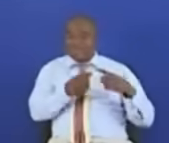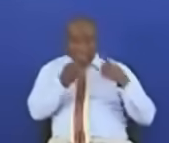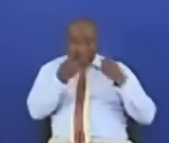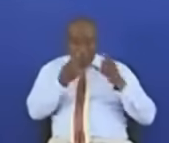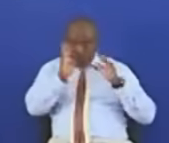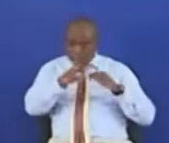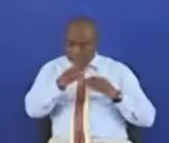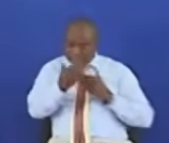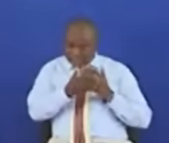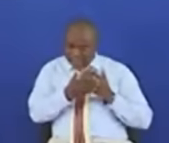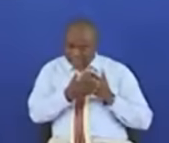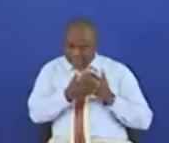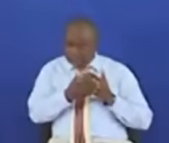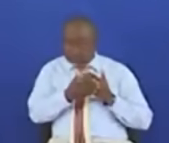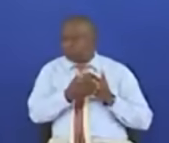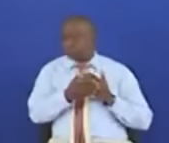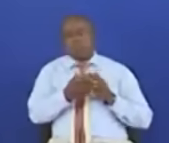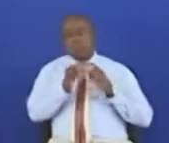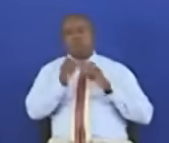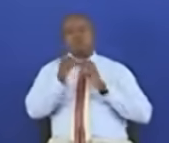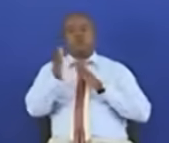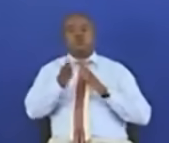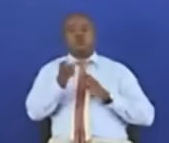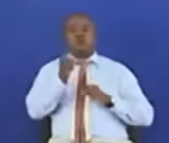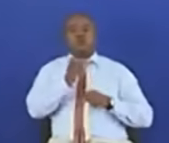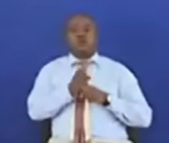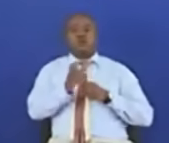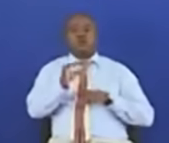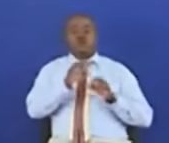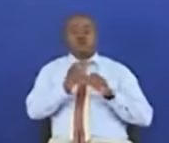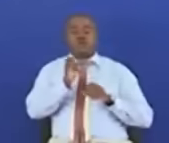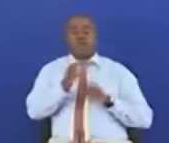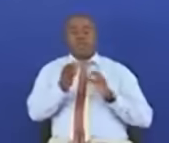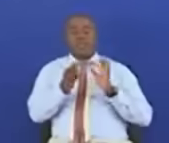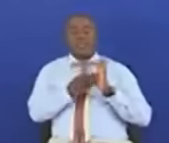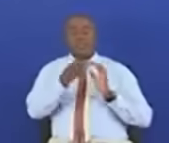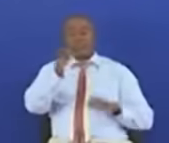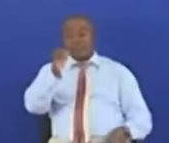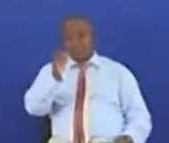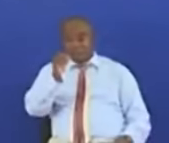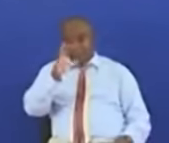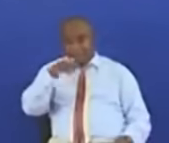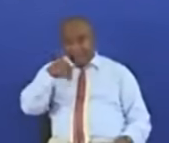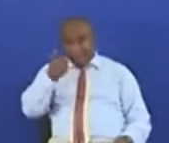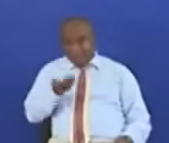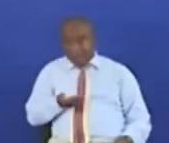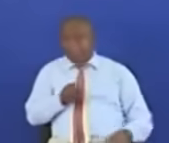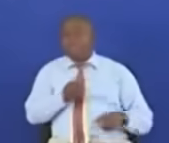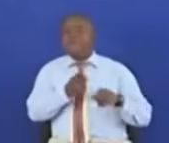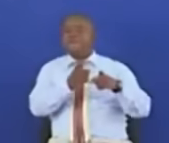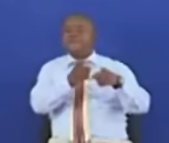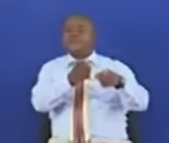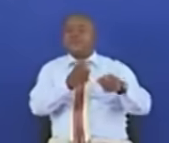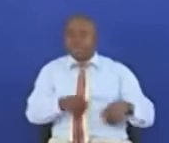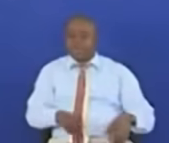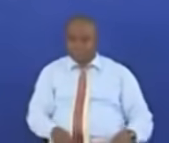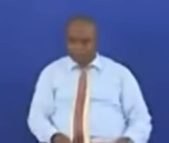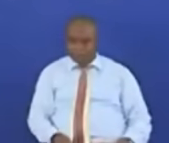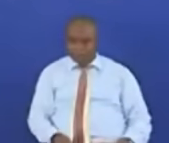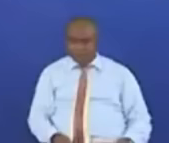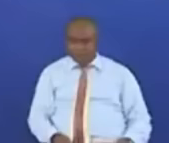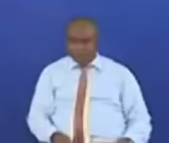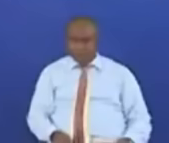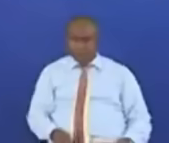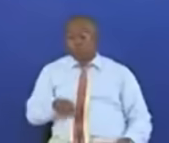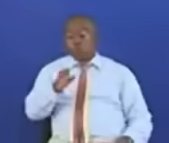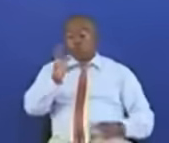nchi kabla ya kuiandaa. Tukafanya uchaguzi mwaka 1980 baada ya kutoka vitani. Na kwa kuugharimia sisi